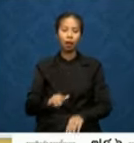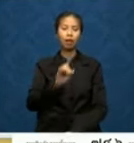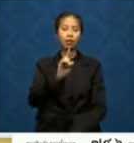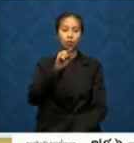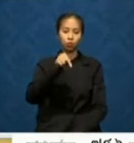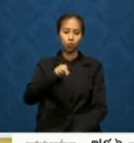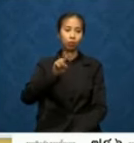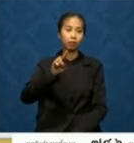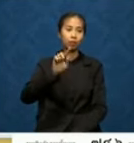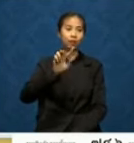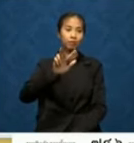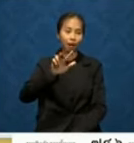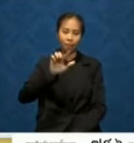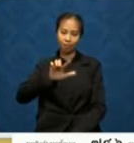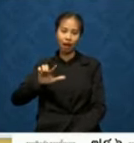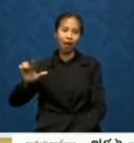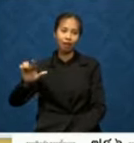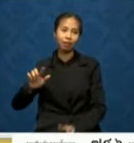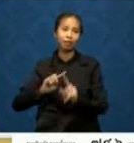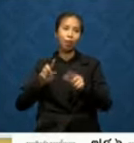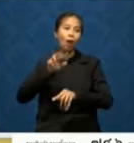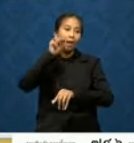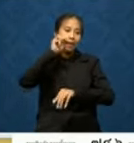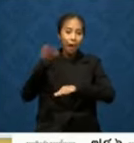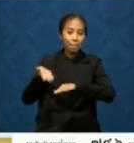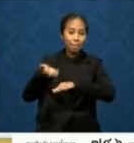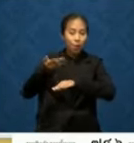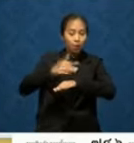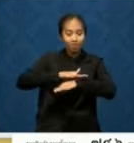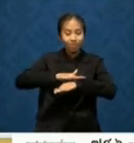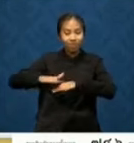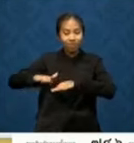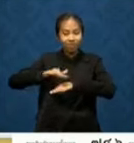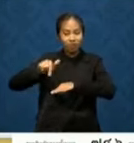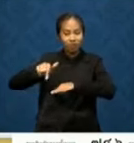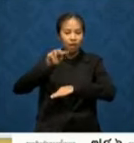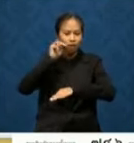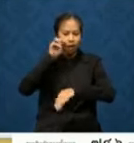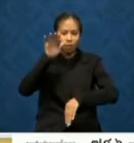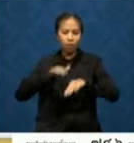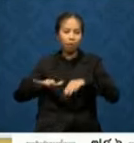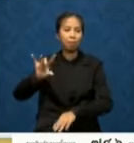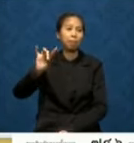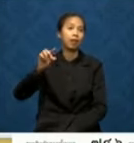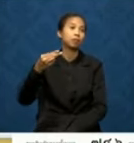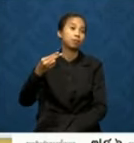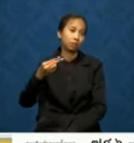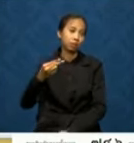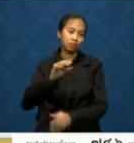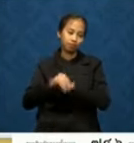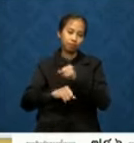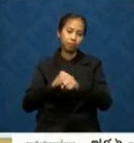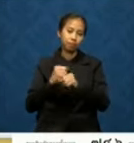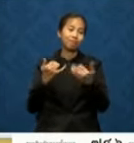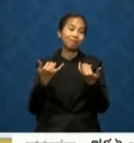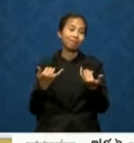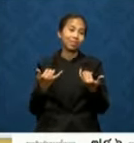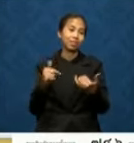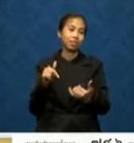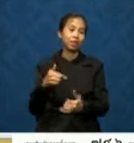ๆลูกบาศก์เมตรแต่น้ำผิวดินมีพยัญชนะใสไม่เกิน 80,000ปีนี้น้ำผิวดีมีประมาณ